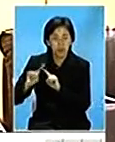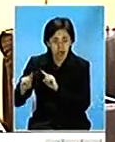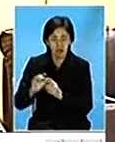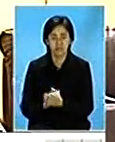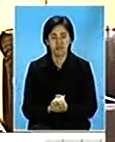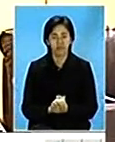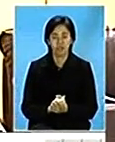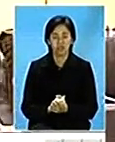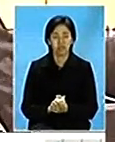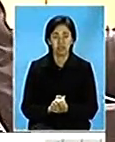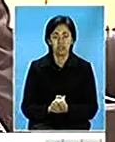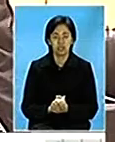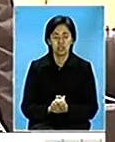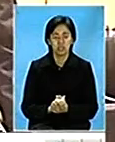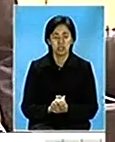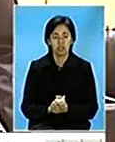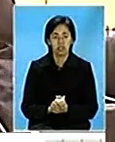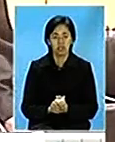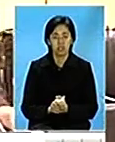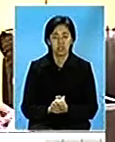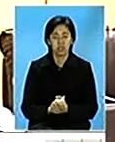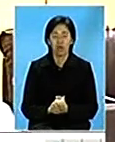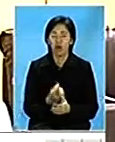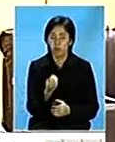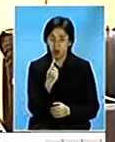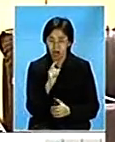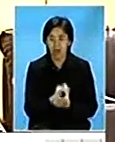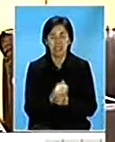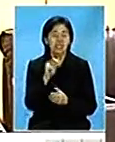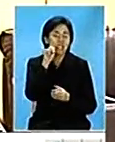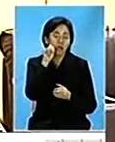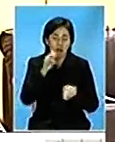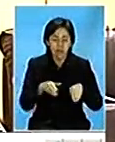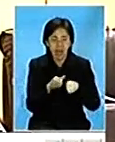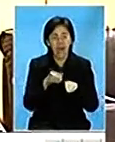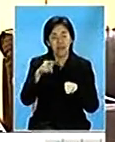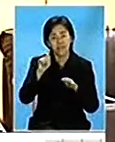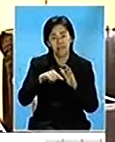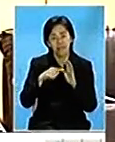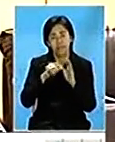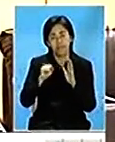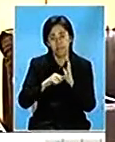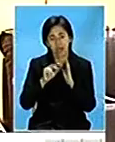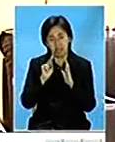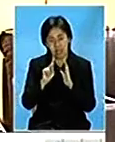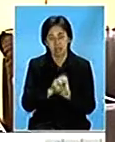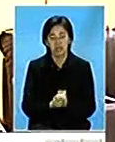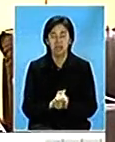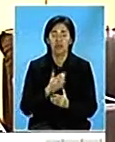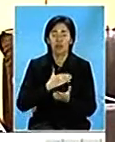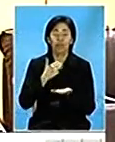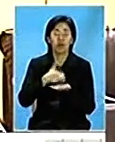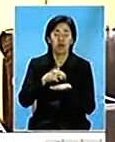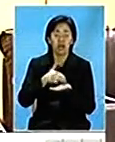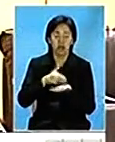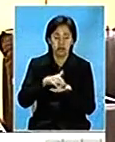ๆซึ่งโดยท่านได้เน้นถึงแม่น้ำป่าสักขอกราบเรียนว่าอย่างนี้